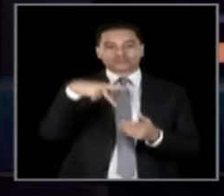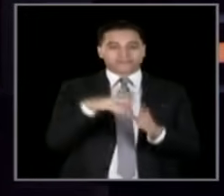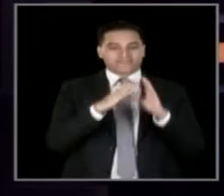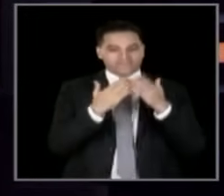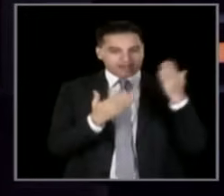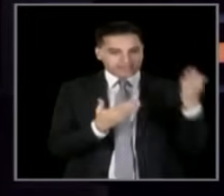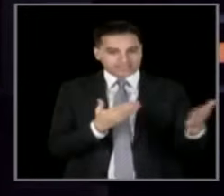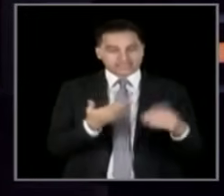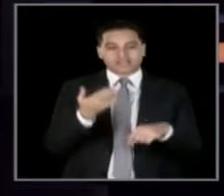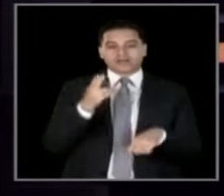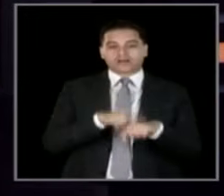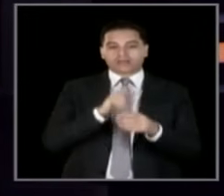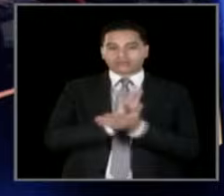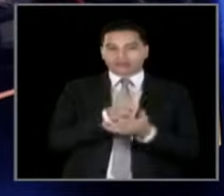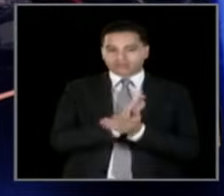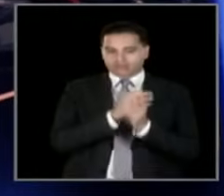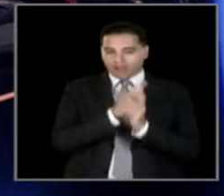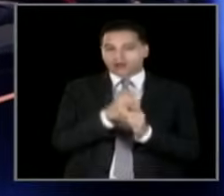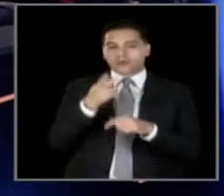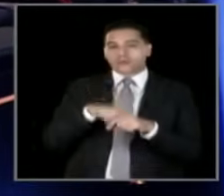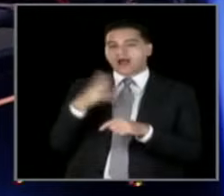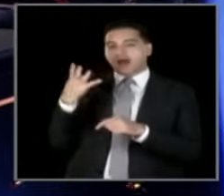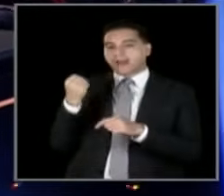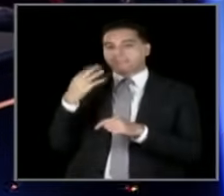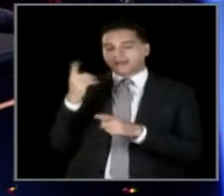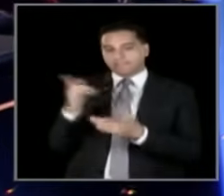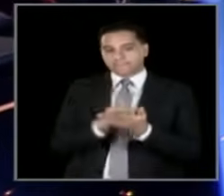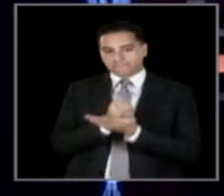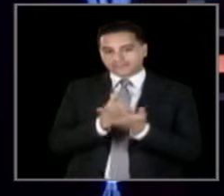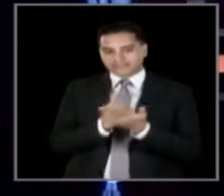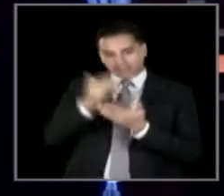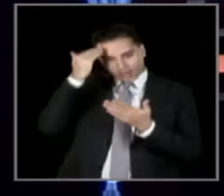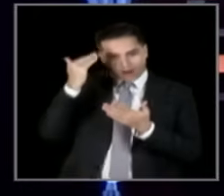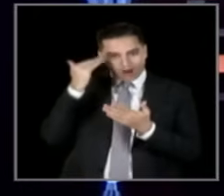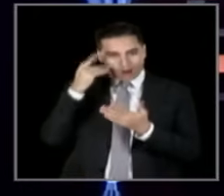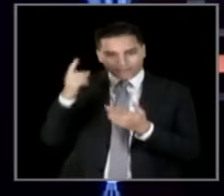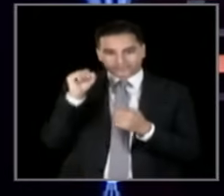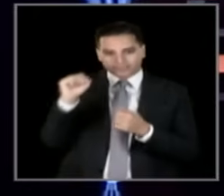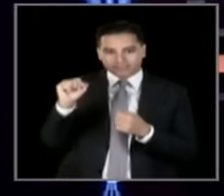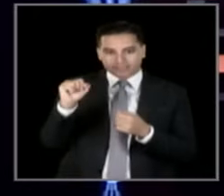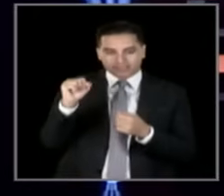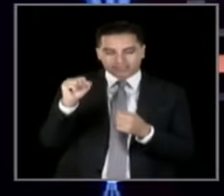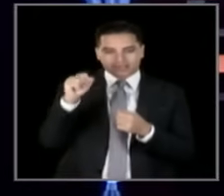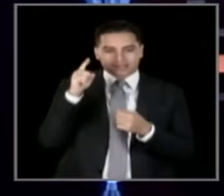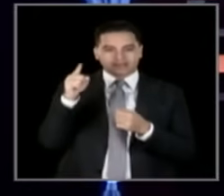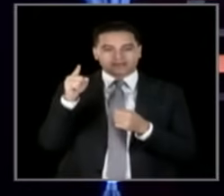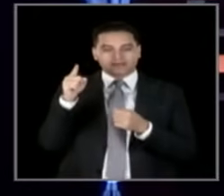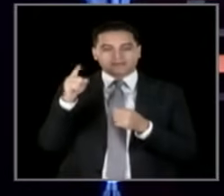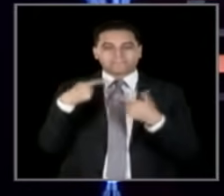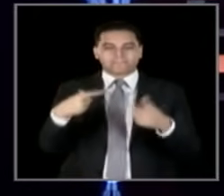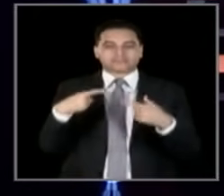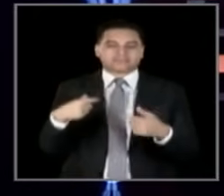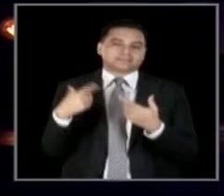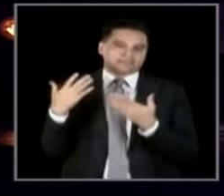185 الرفعي طنطا الغربية 40 راهبات الأرمن الكاثوليك